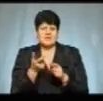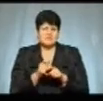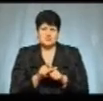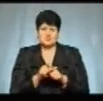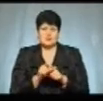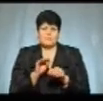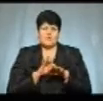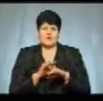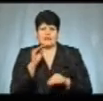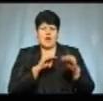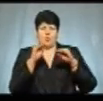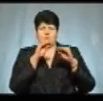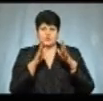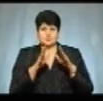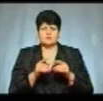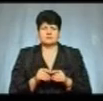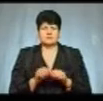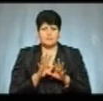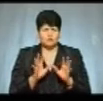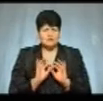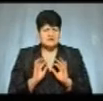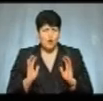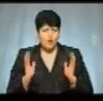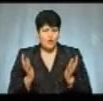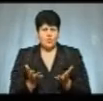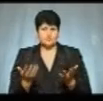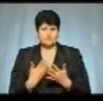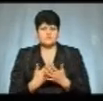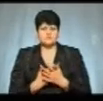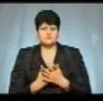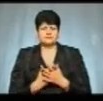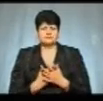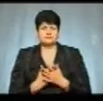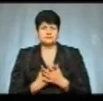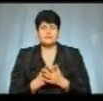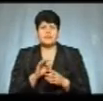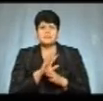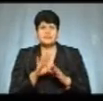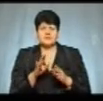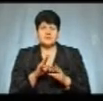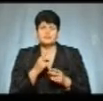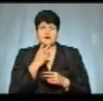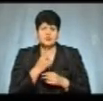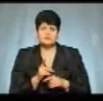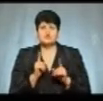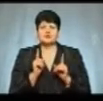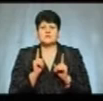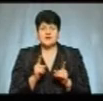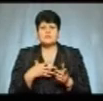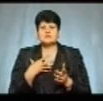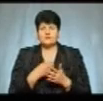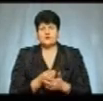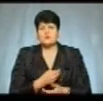таке накопичування. Там не буде загороджено, скажімо, якось ще, щоб не повторювалося? Ми бачимо, що навіть власна